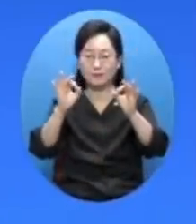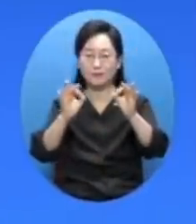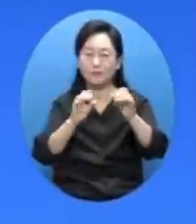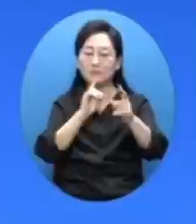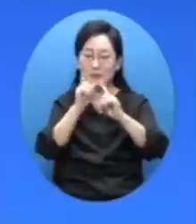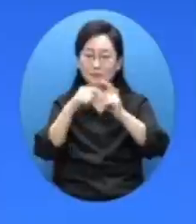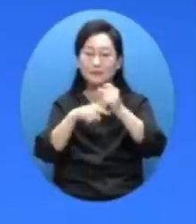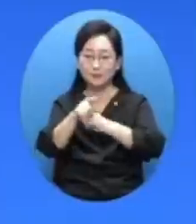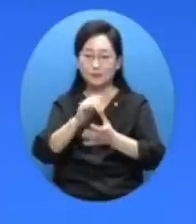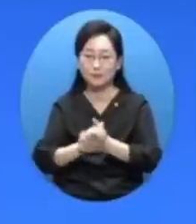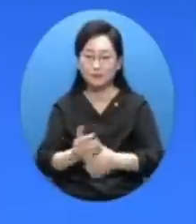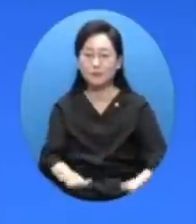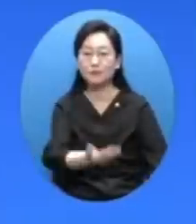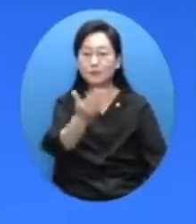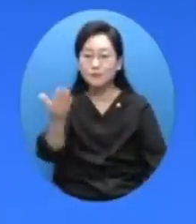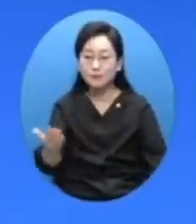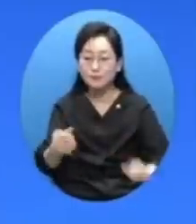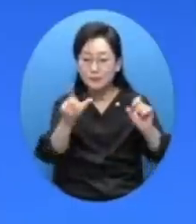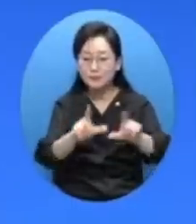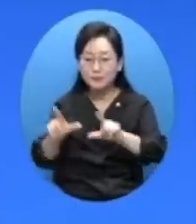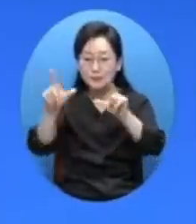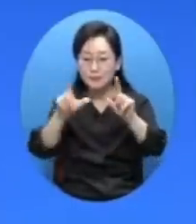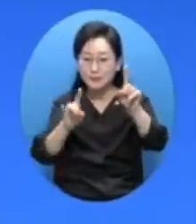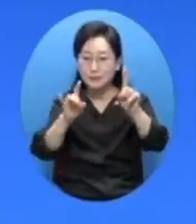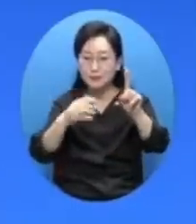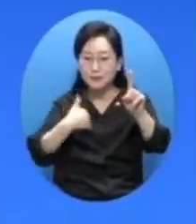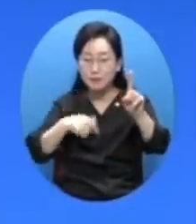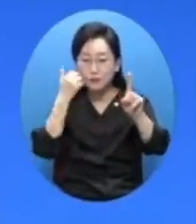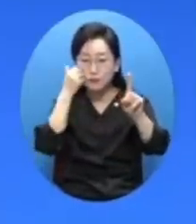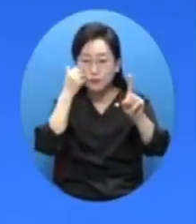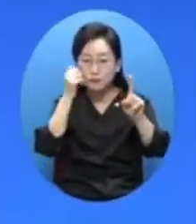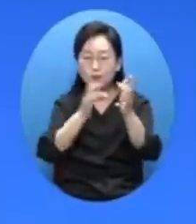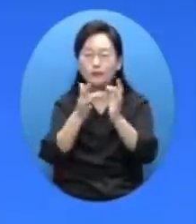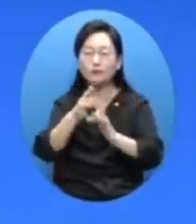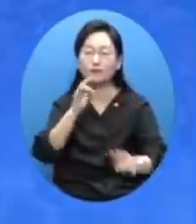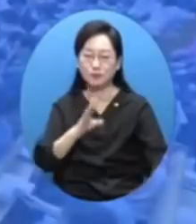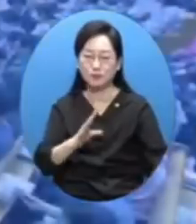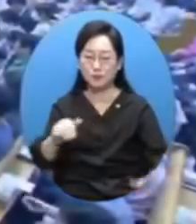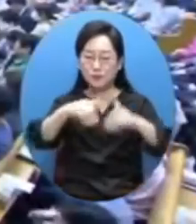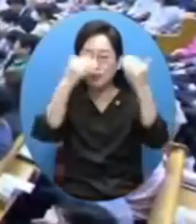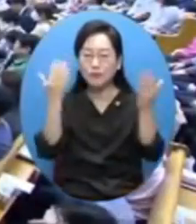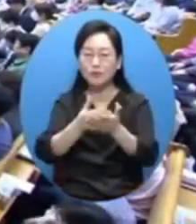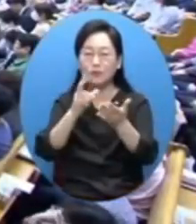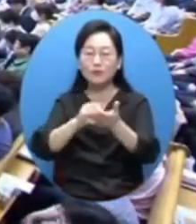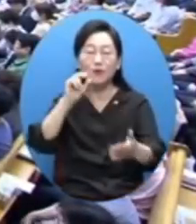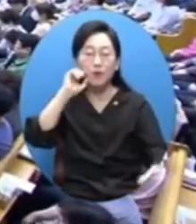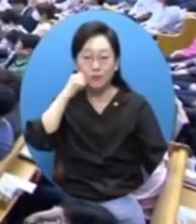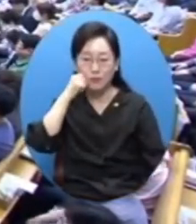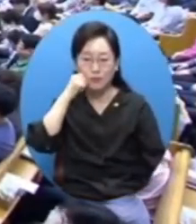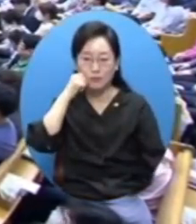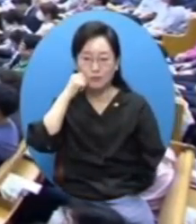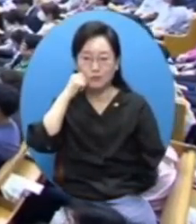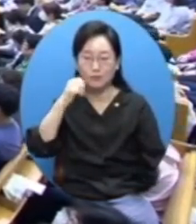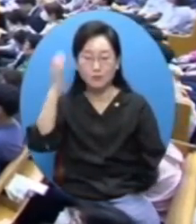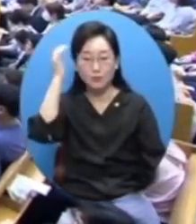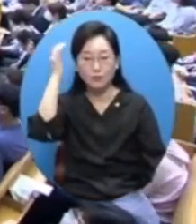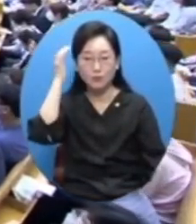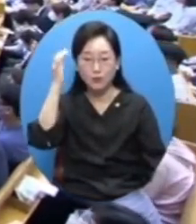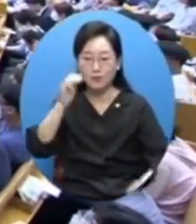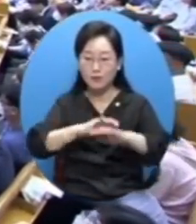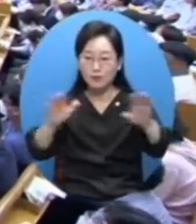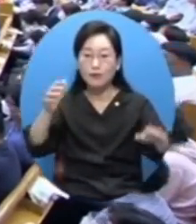고백했던 것입니다 여러분 우리 삶의 유일한 기쁨은 주님밖에 없습니다 우리의 모든 문제와 어려움 고통을